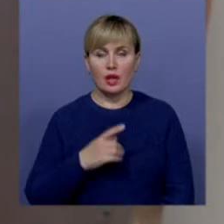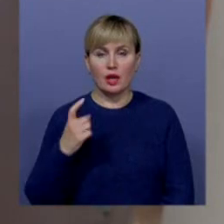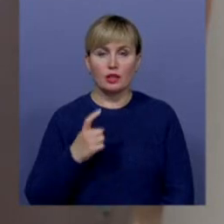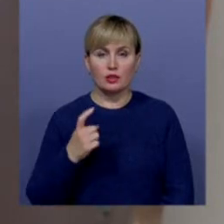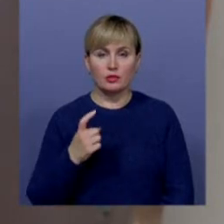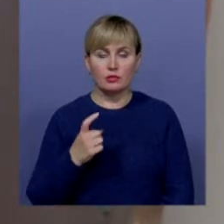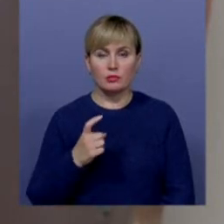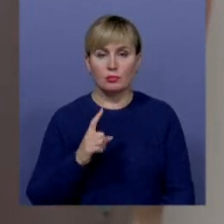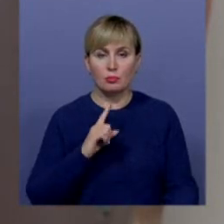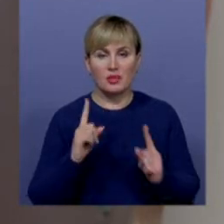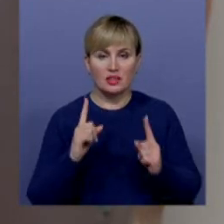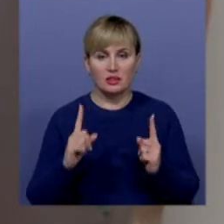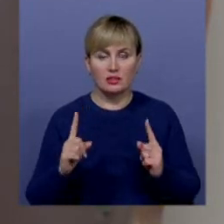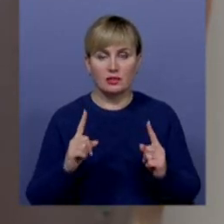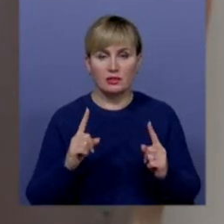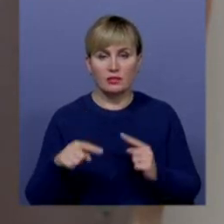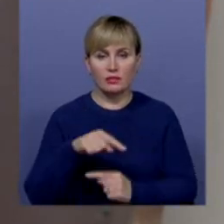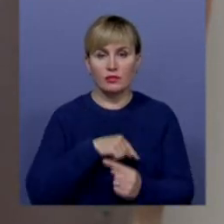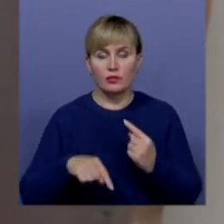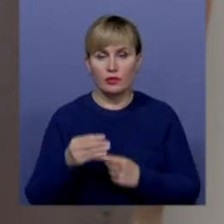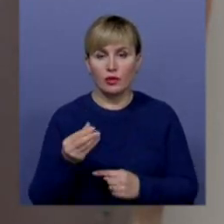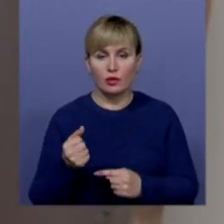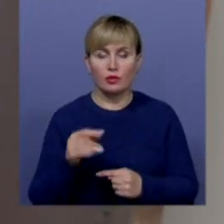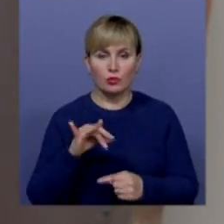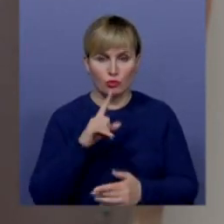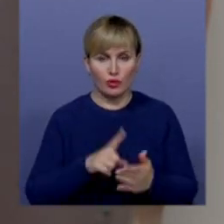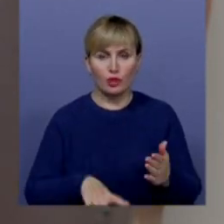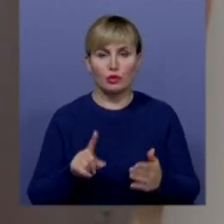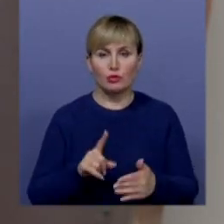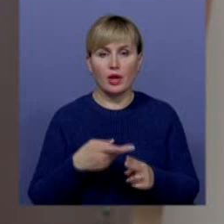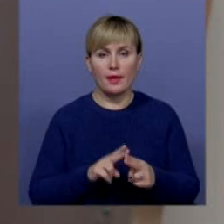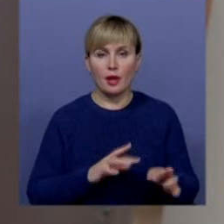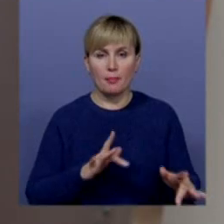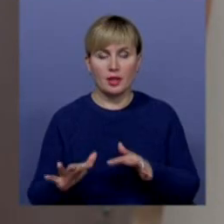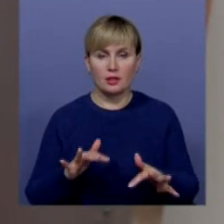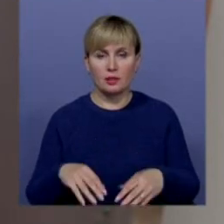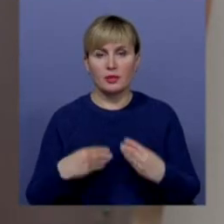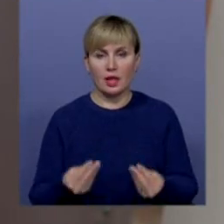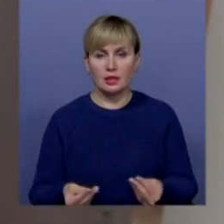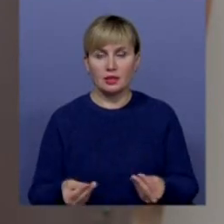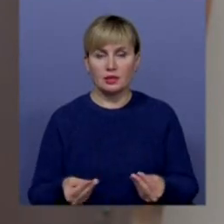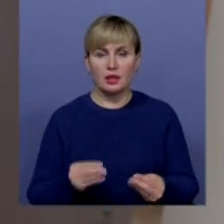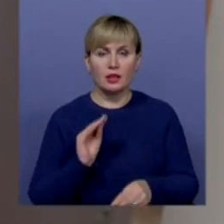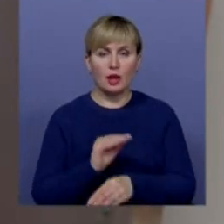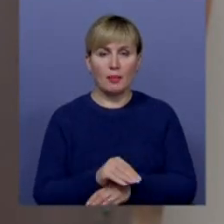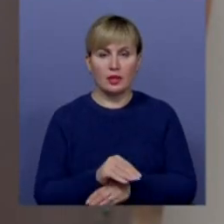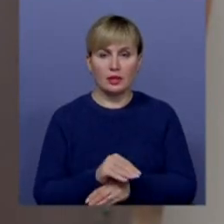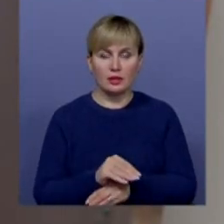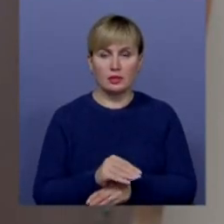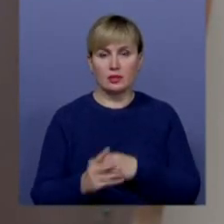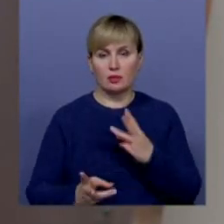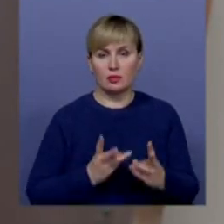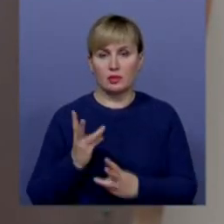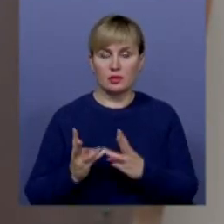экономический бизнес-форум, и уверен, что данное мероприятие придаст дополнительный импульс